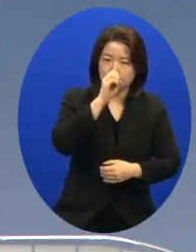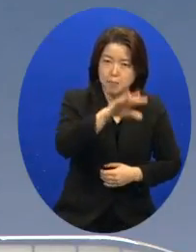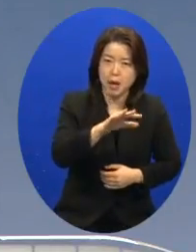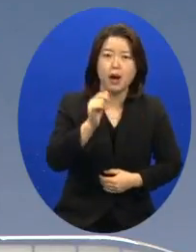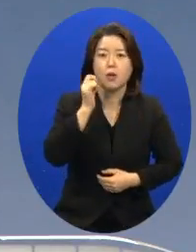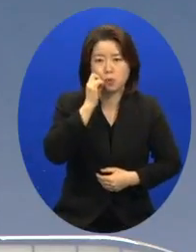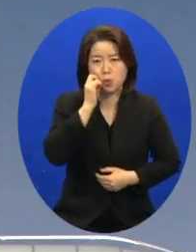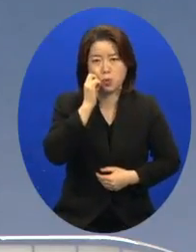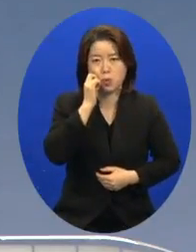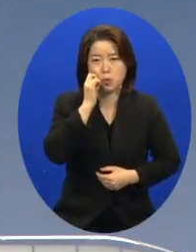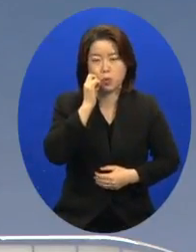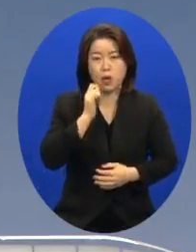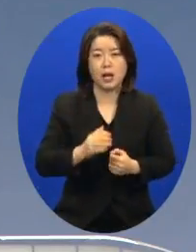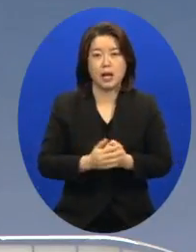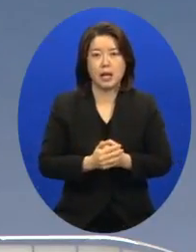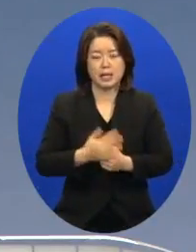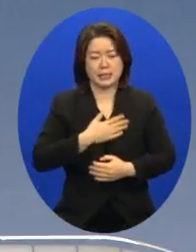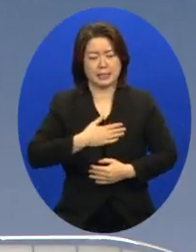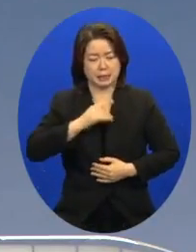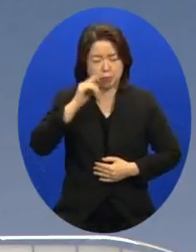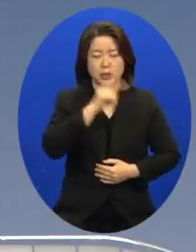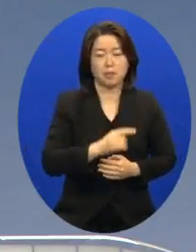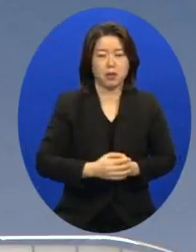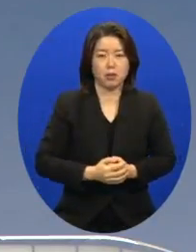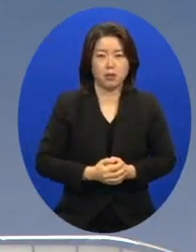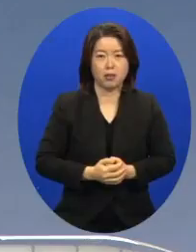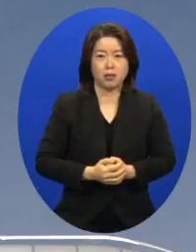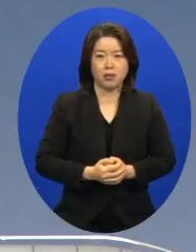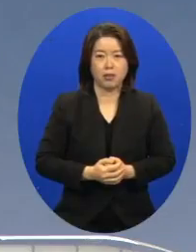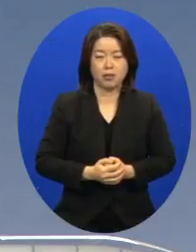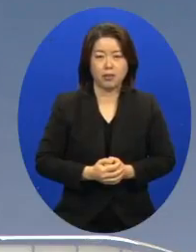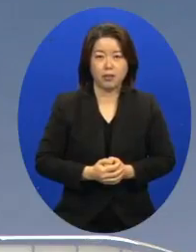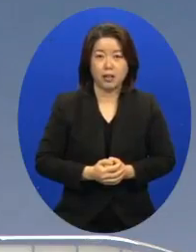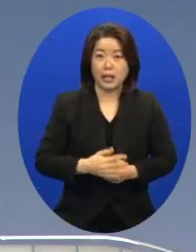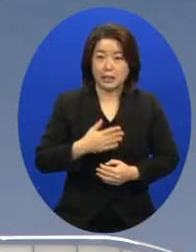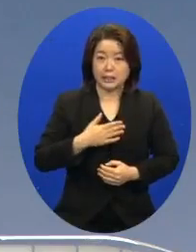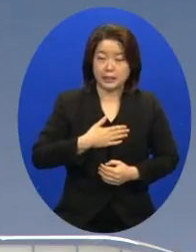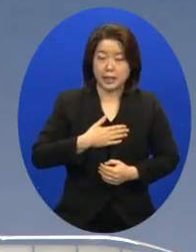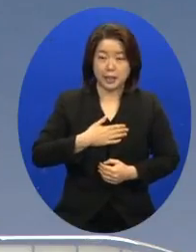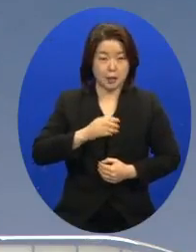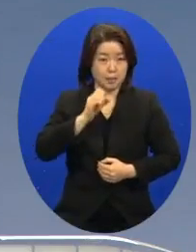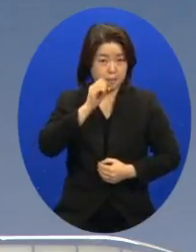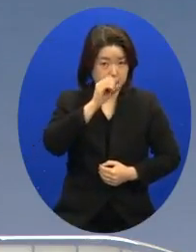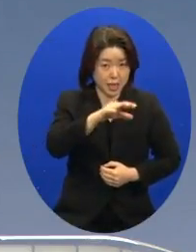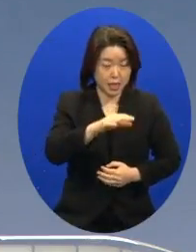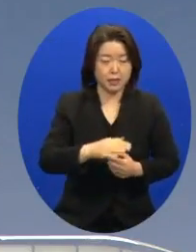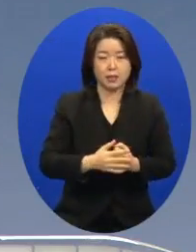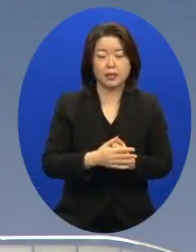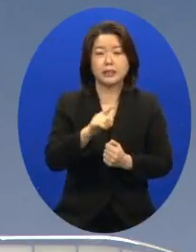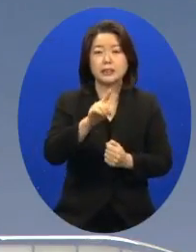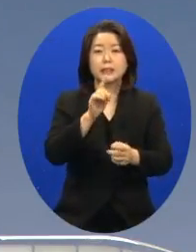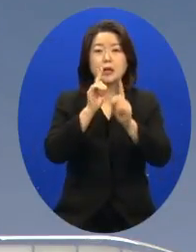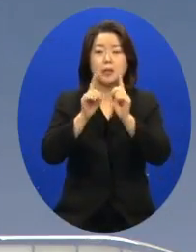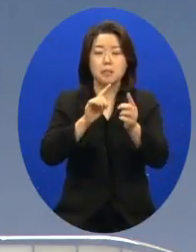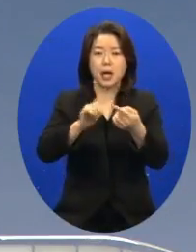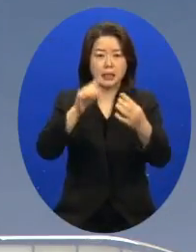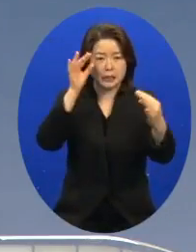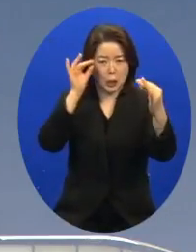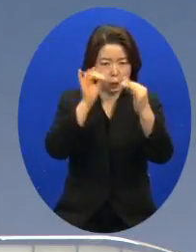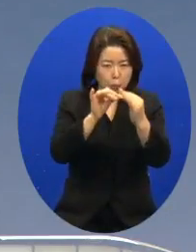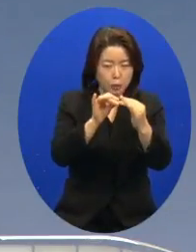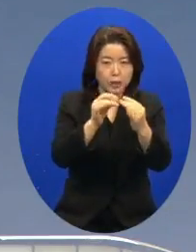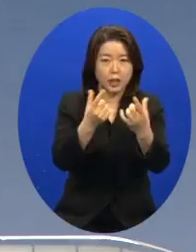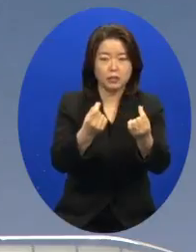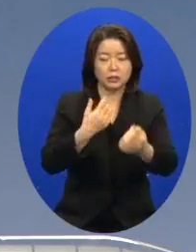못하겠더라 는거 기분이 나빠서 제가 말하는 그 말에 동의하는 것이